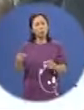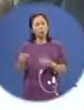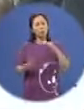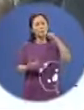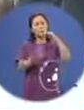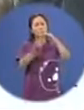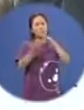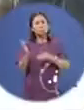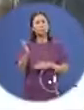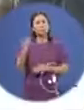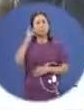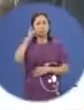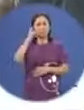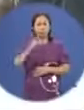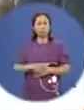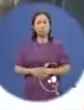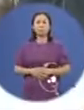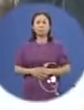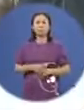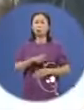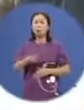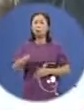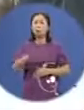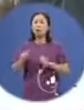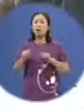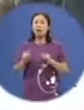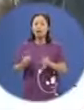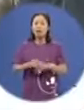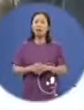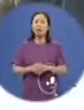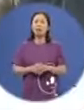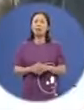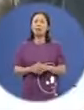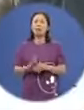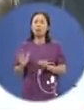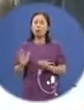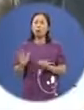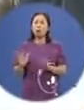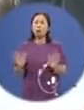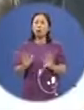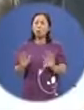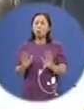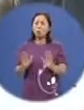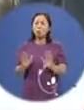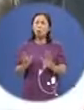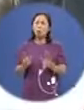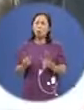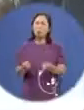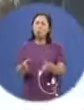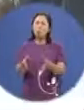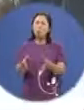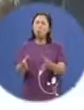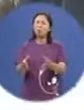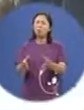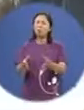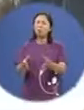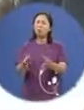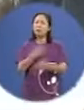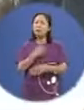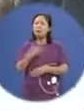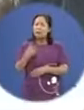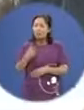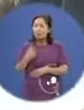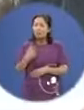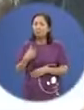なんですね、 はい、で、はい、そういうことをやって、なんとかそのお子さんを欲しい、あるいはお子さんを育てて売る、経済的にね、